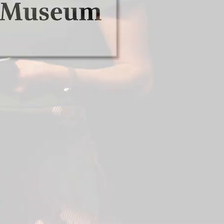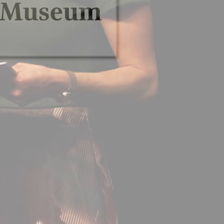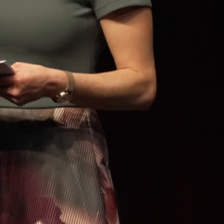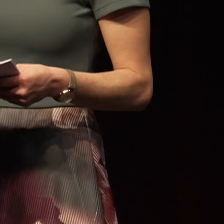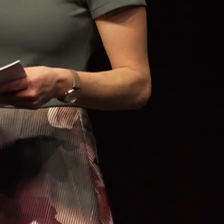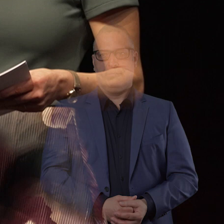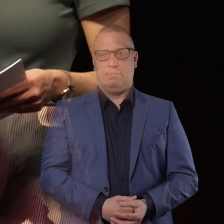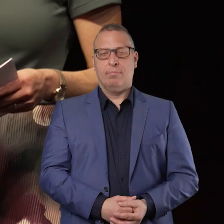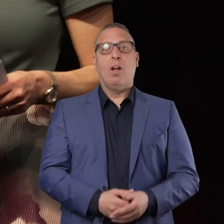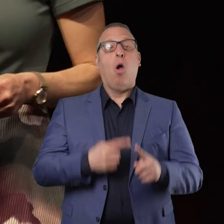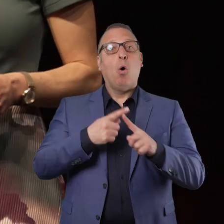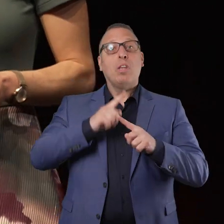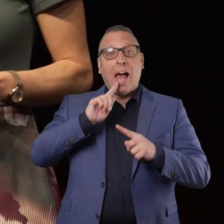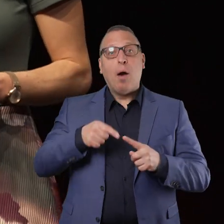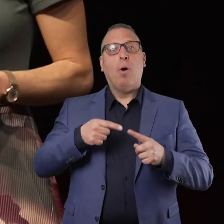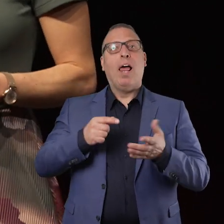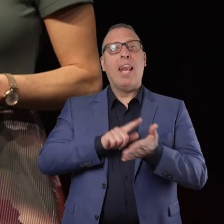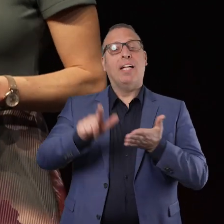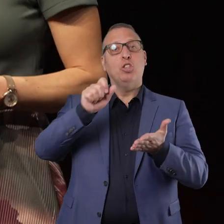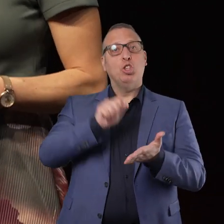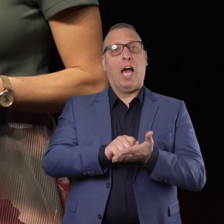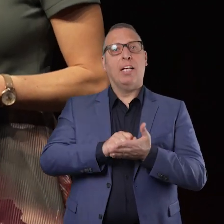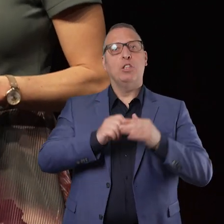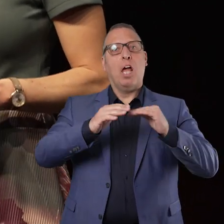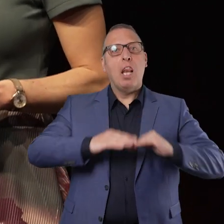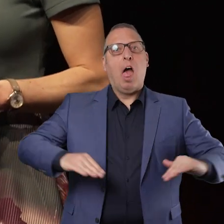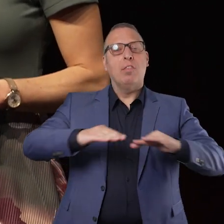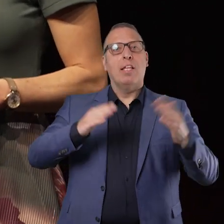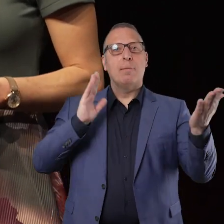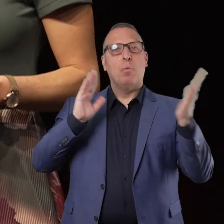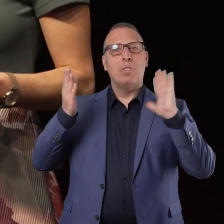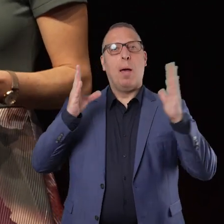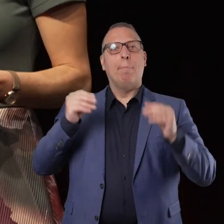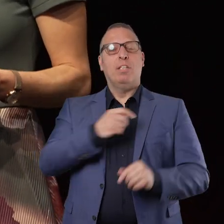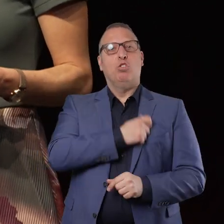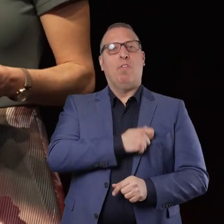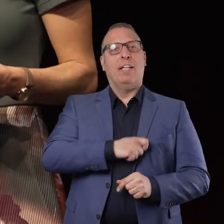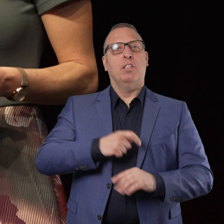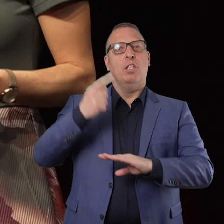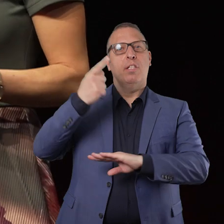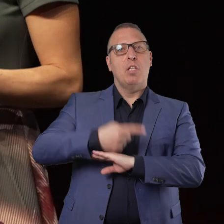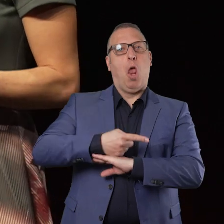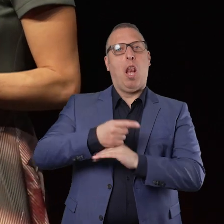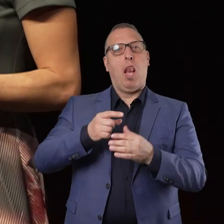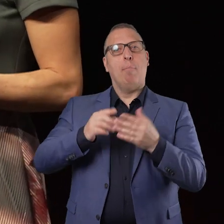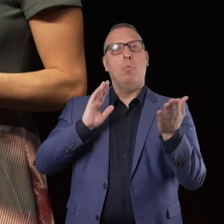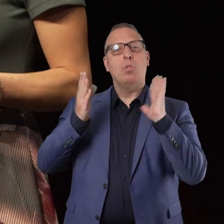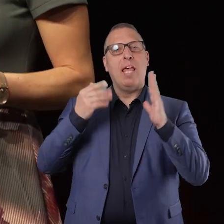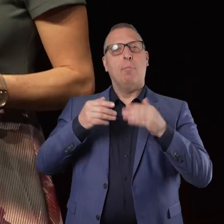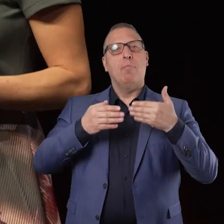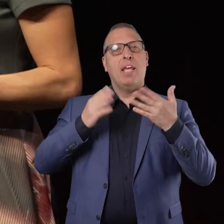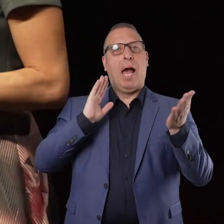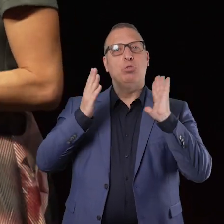mal vorbeizuschauen. Ebenfalls eröffnet das Liechtensteinische Landesmuseum in Zusammenarbeit mit dem Schweizerischen Zollmuseum Gandria